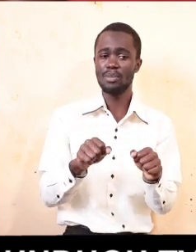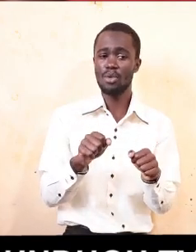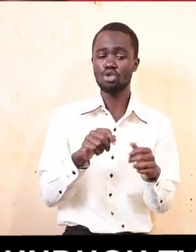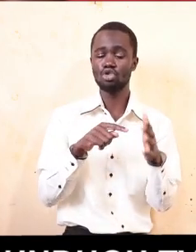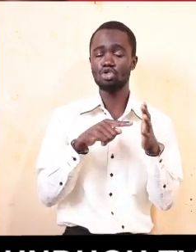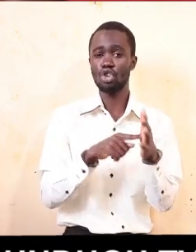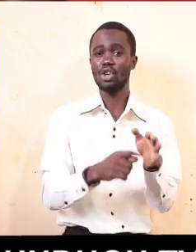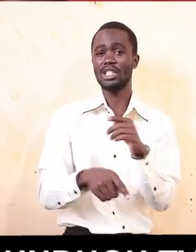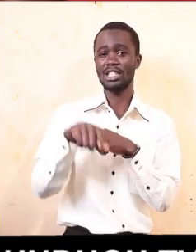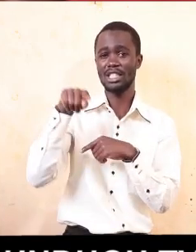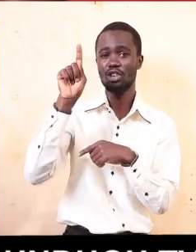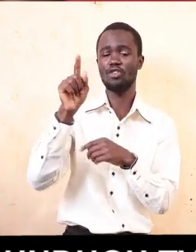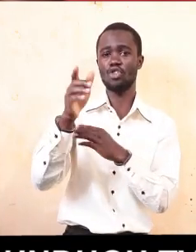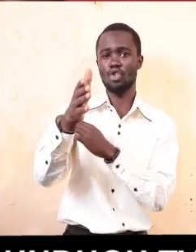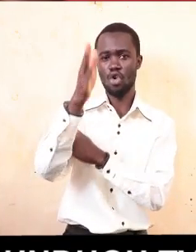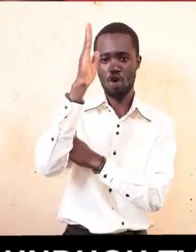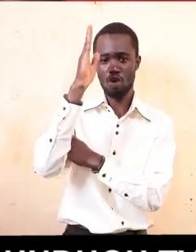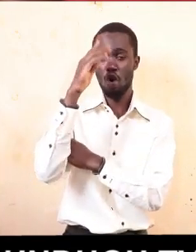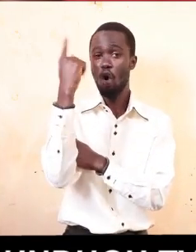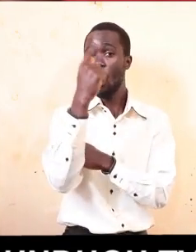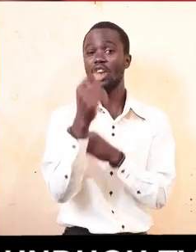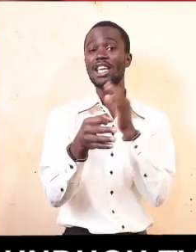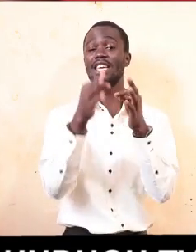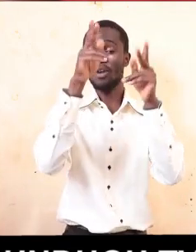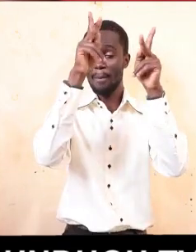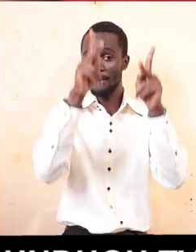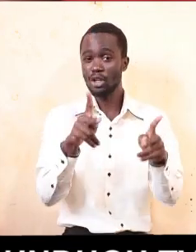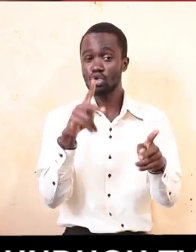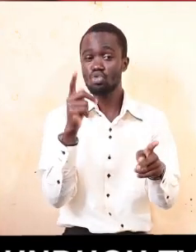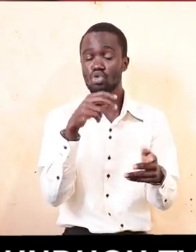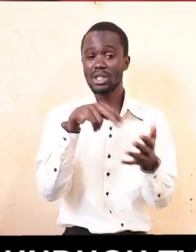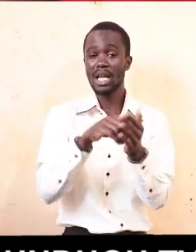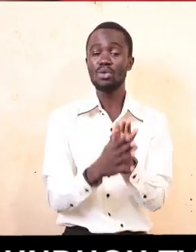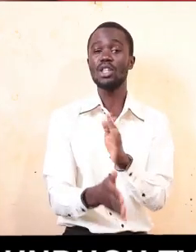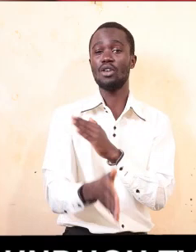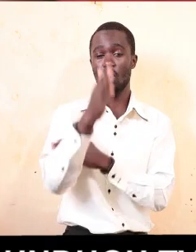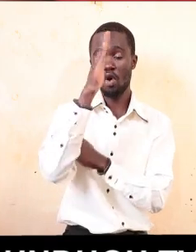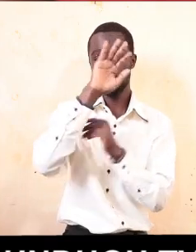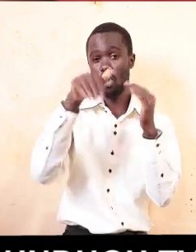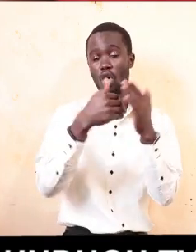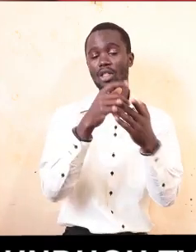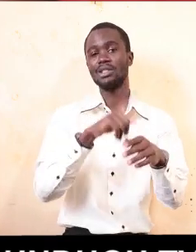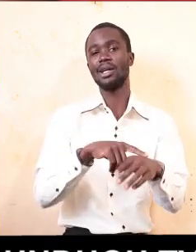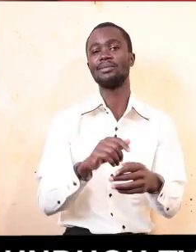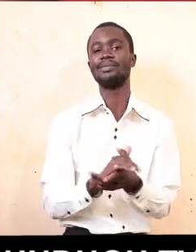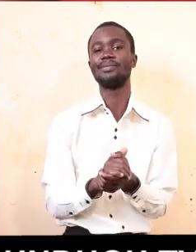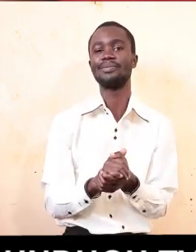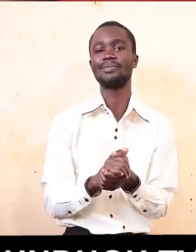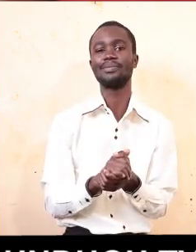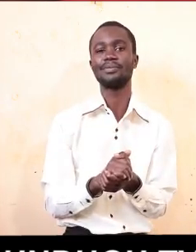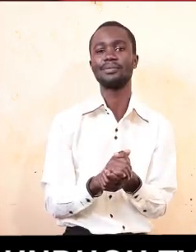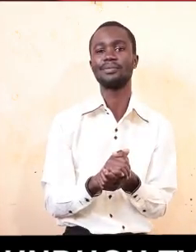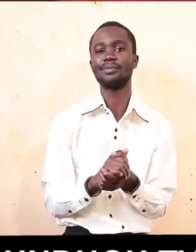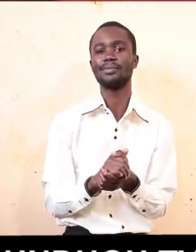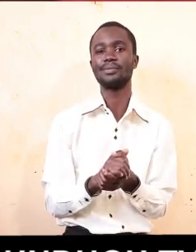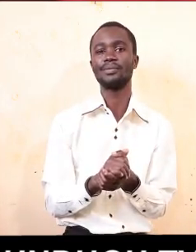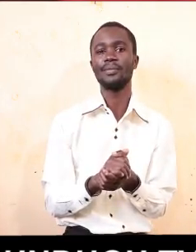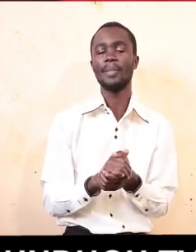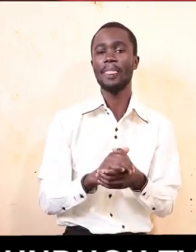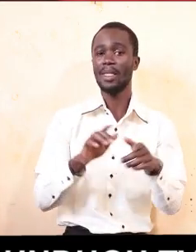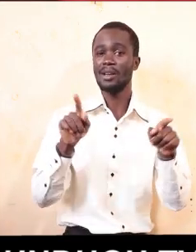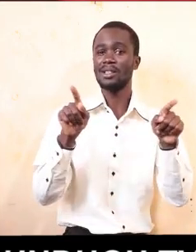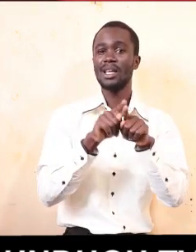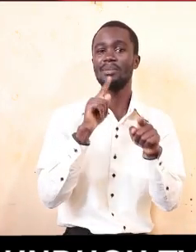endapo huyu mtu usimama na Mungu wakati wote. Kwa kuwa